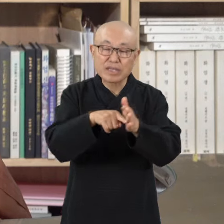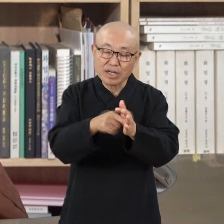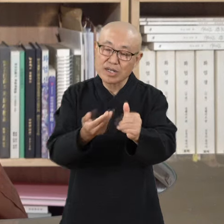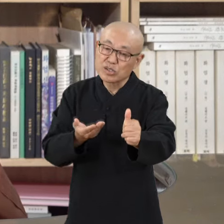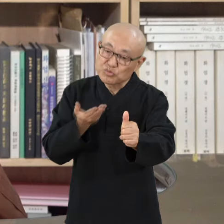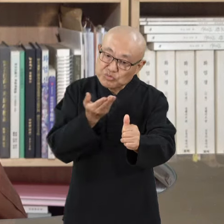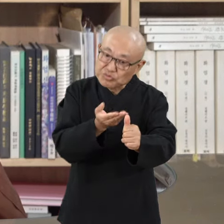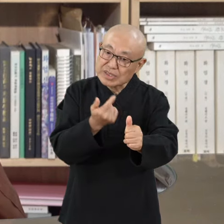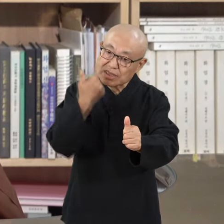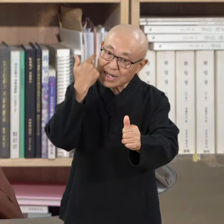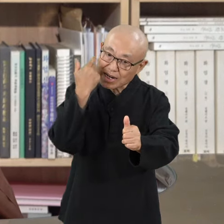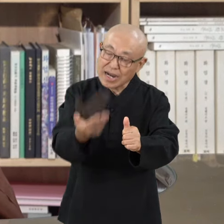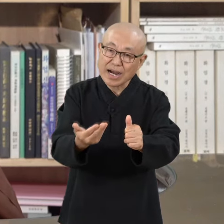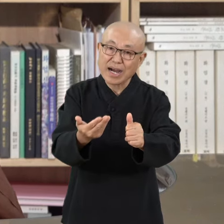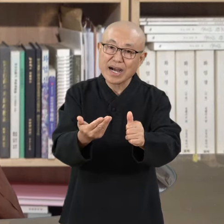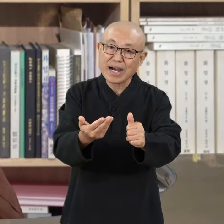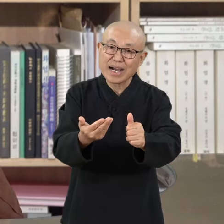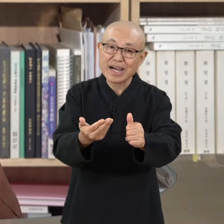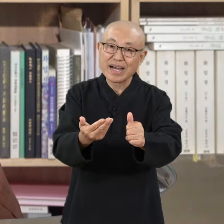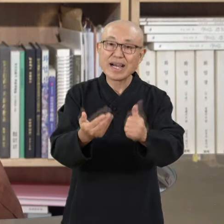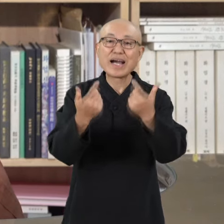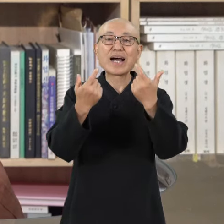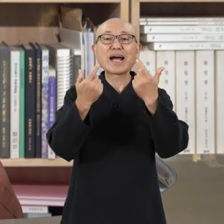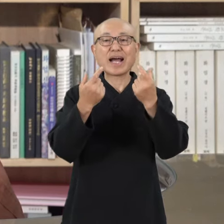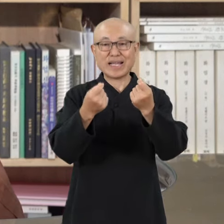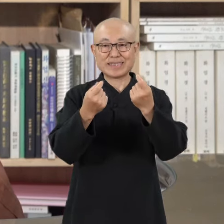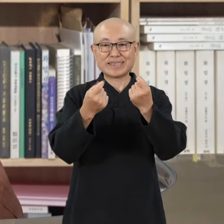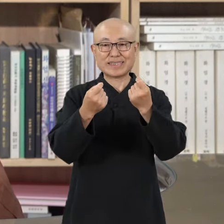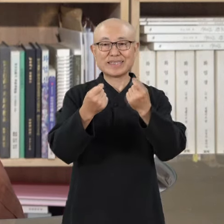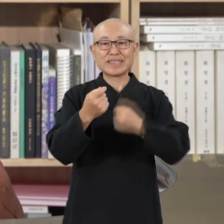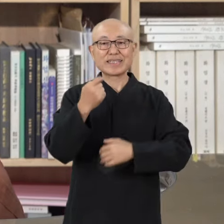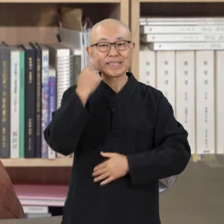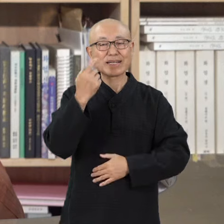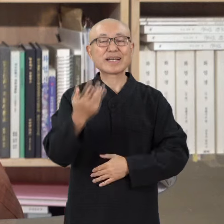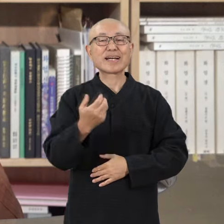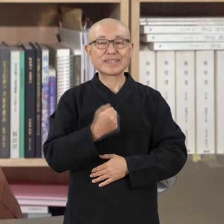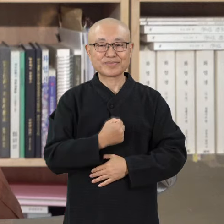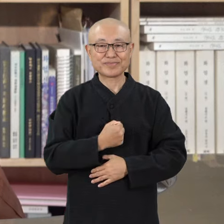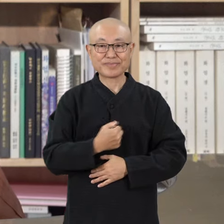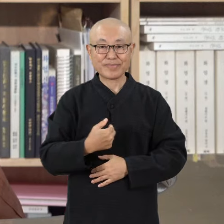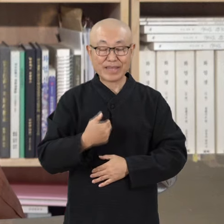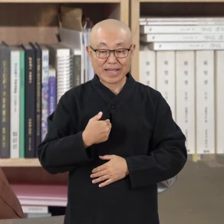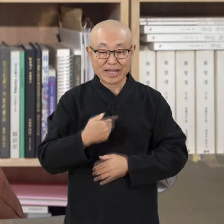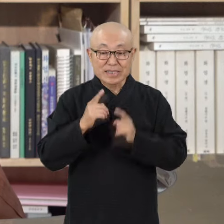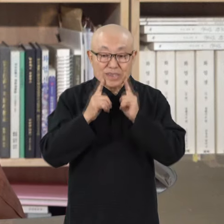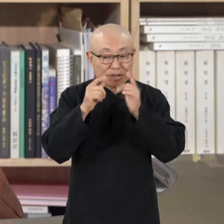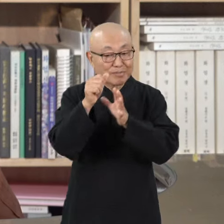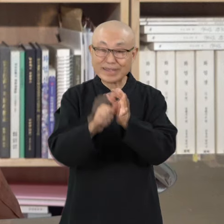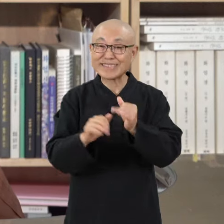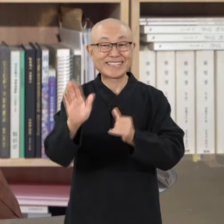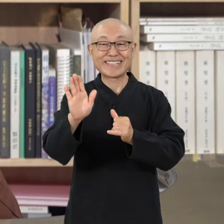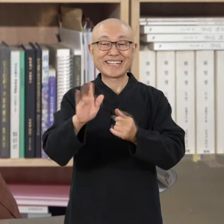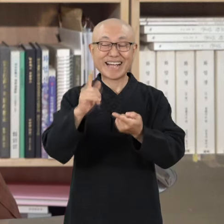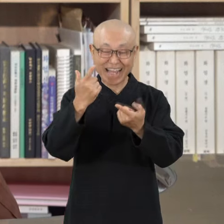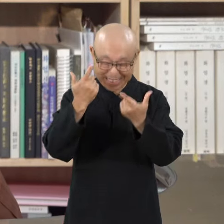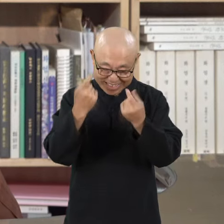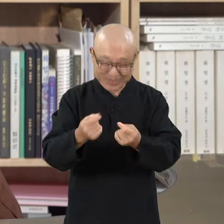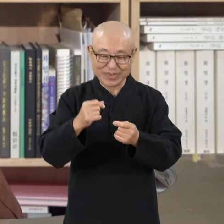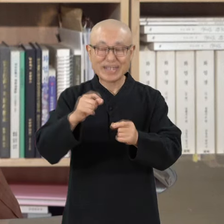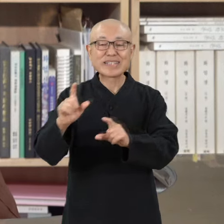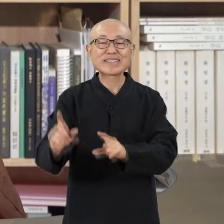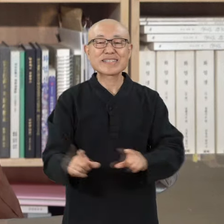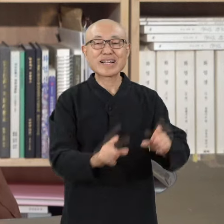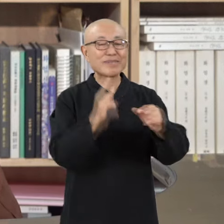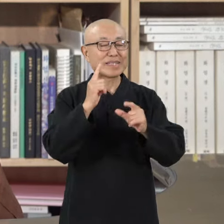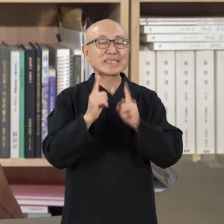그 모든 것을 잘 베풀 수 있나. 그러면 내가 지옥 가겠습니까? 그렇게 사는 사람은 지옥 안 가요.